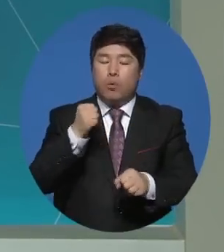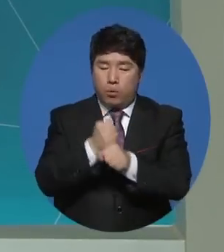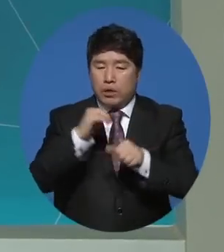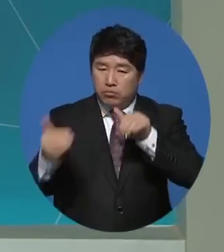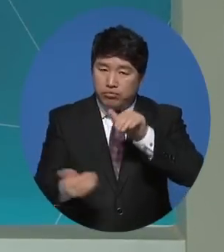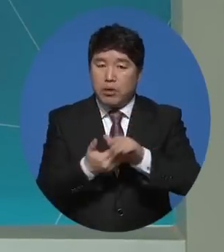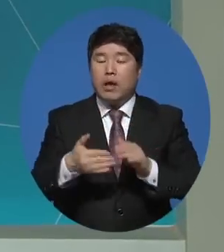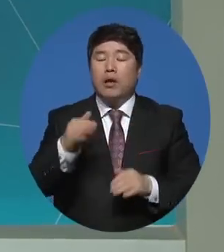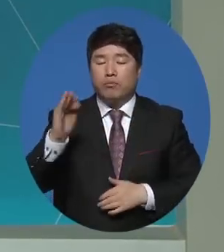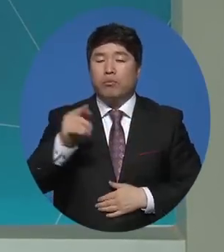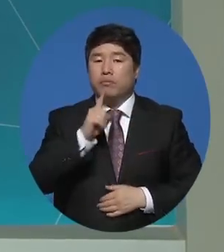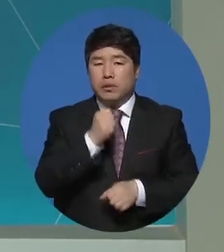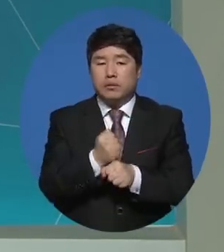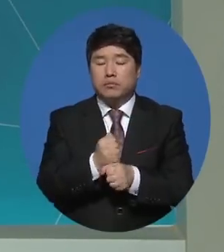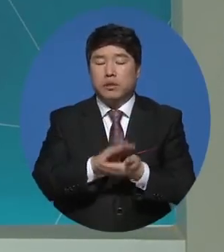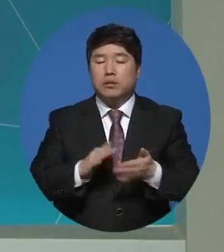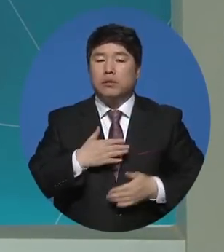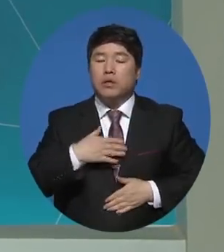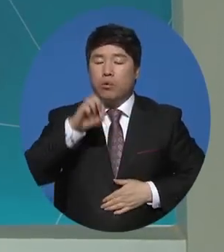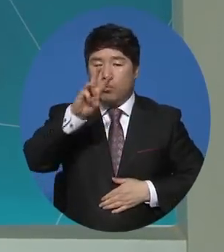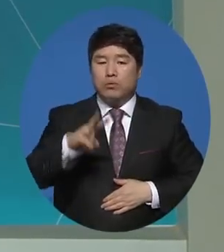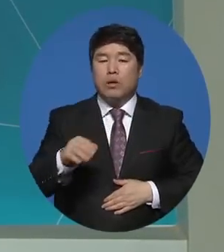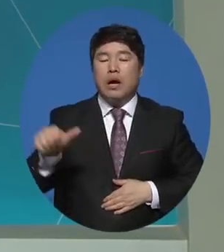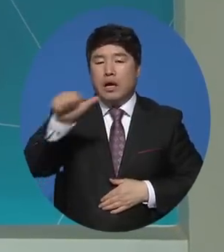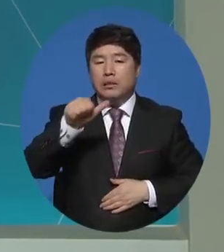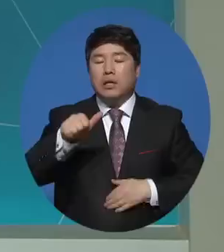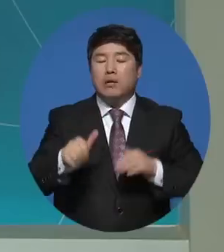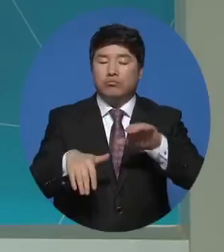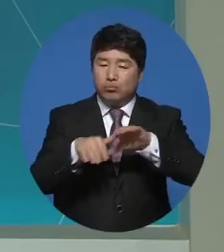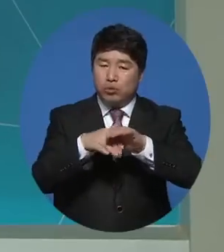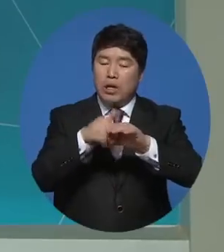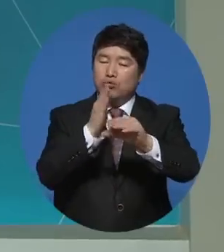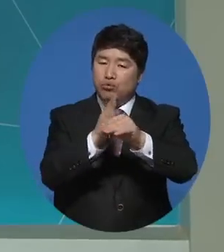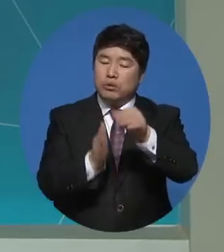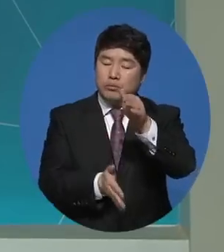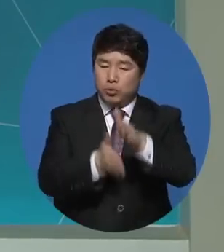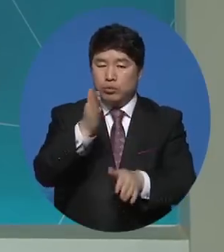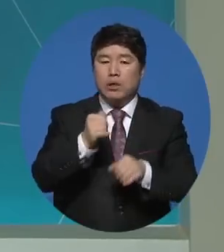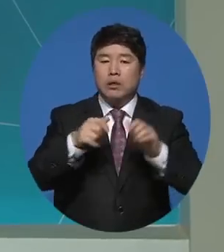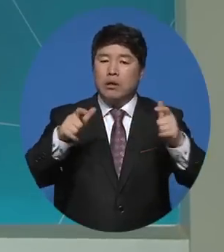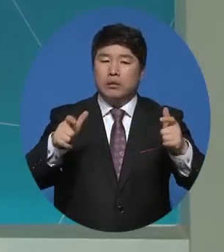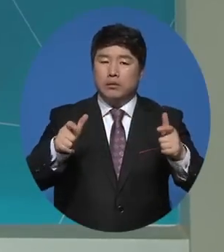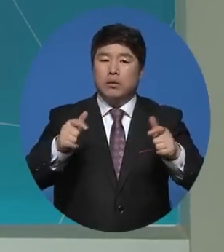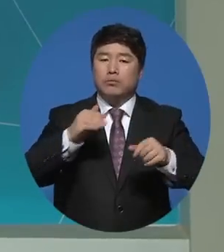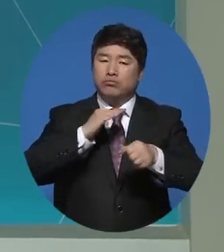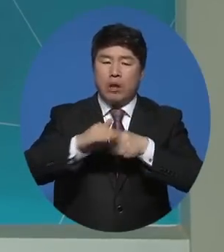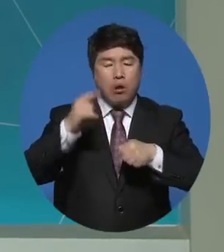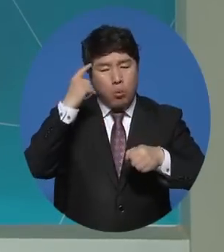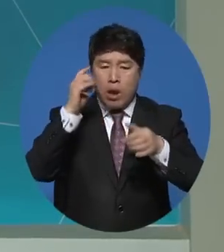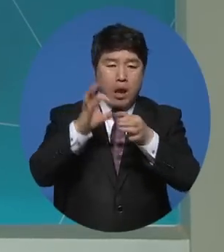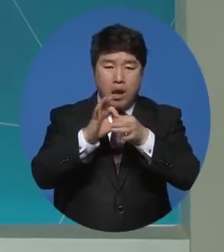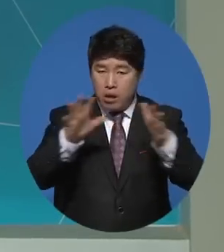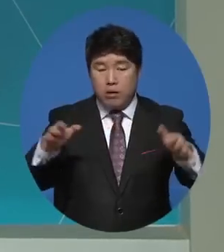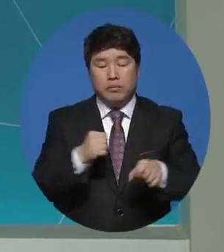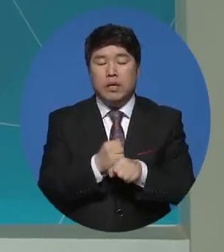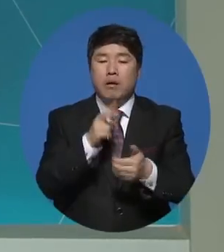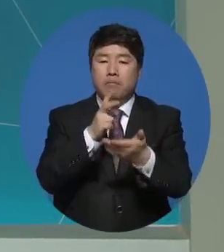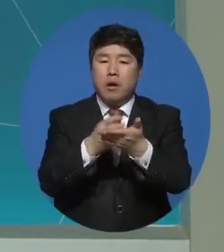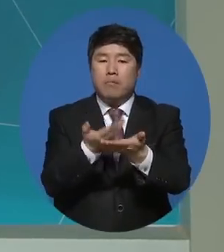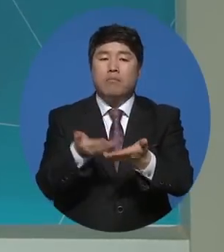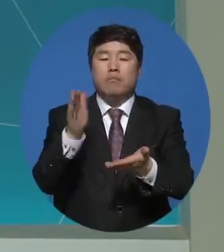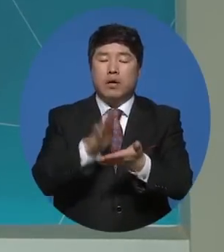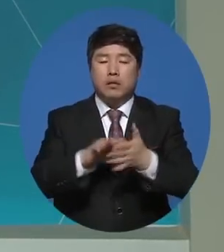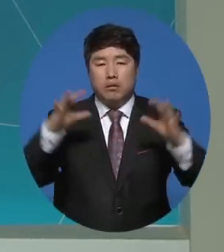저는이 여기 광주에 아시아문화 중심도시 그것도 저는 지역주의에 전혀 관계없이 법개정을